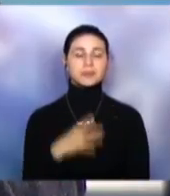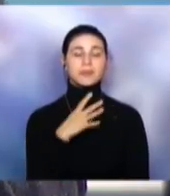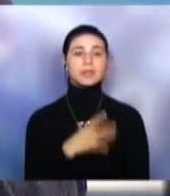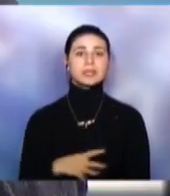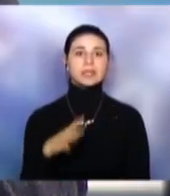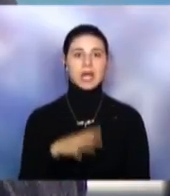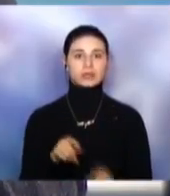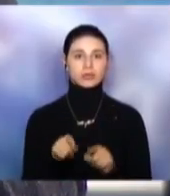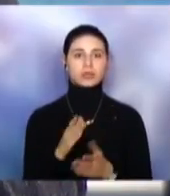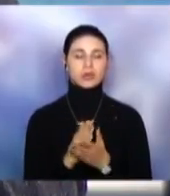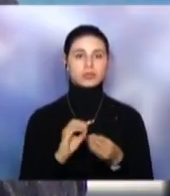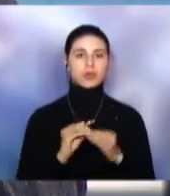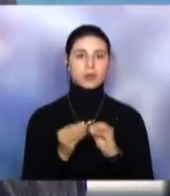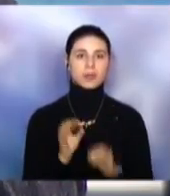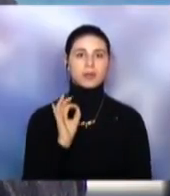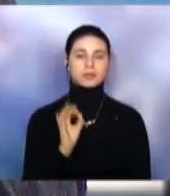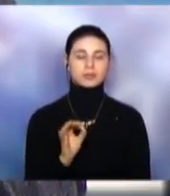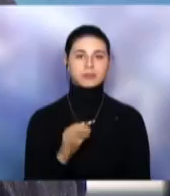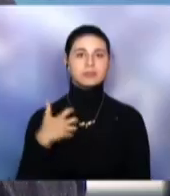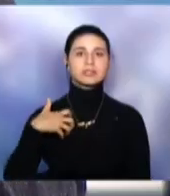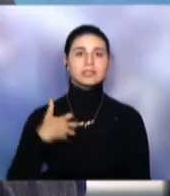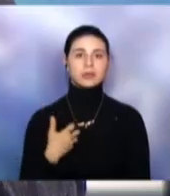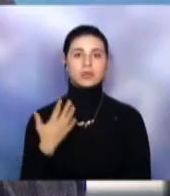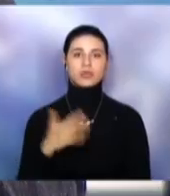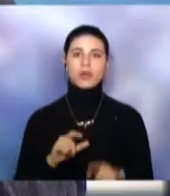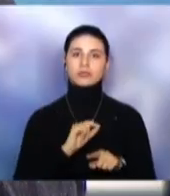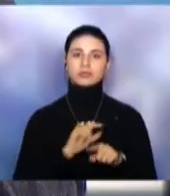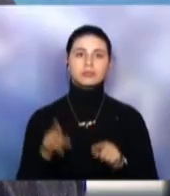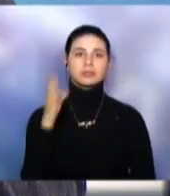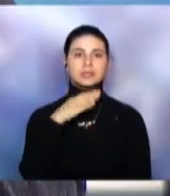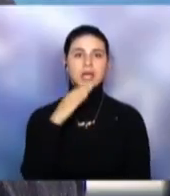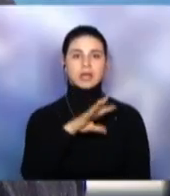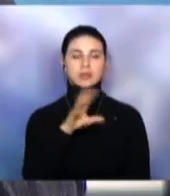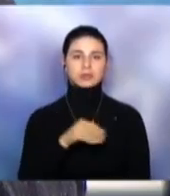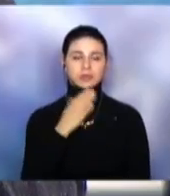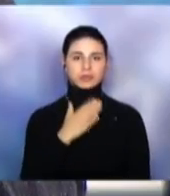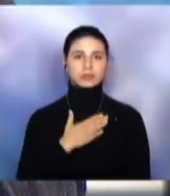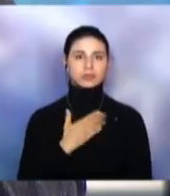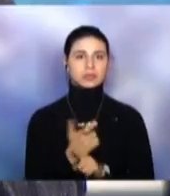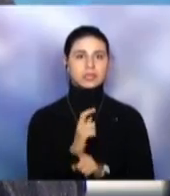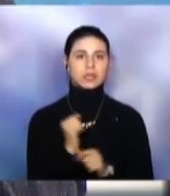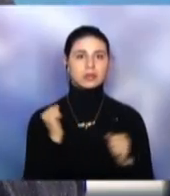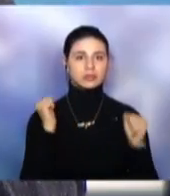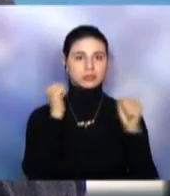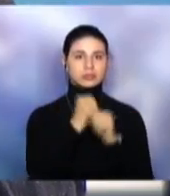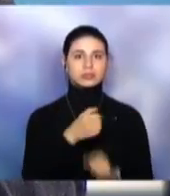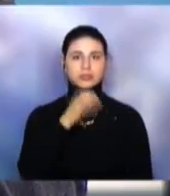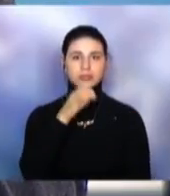საქართველოსთვის გახლავთ პრობლემა. სამწუხარო ტენდენცია შეეძინა მინერალური წყლების ასე უკონტროლო